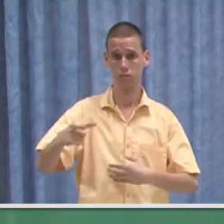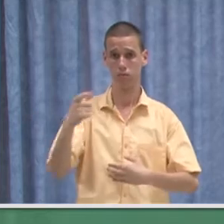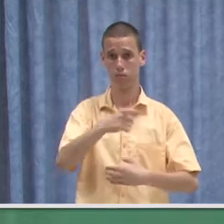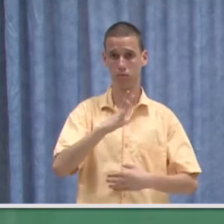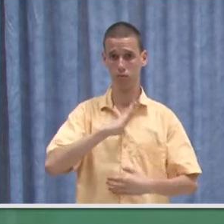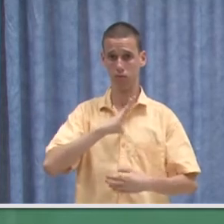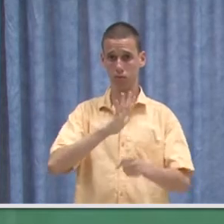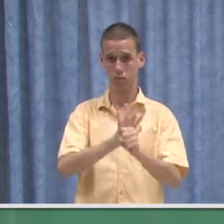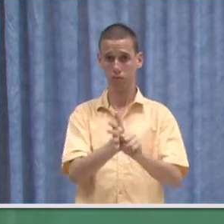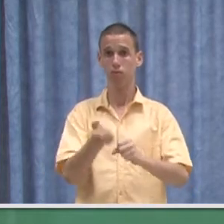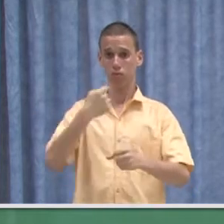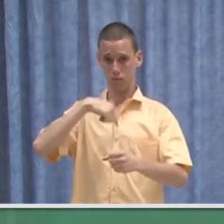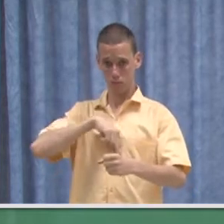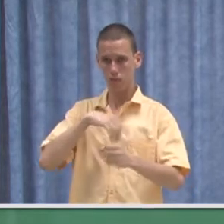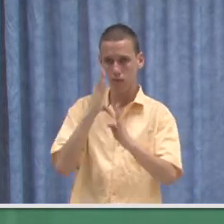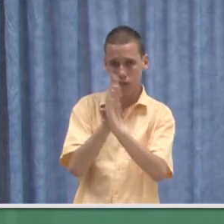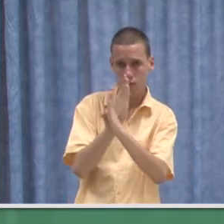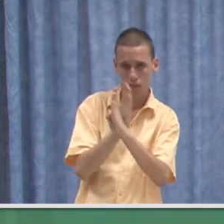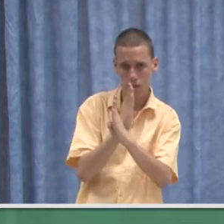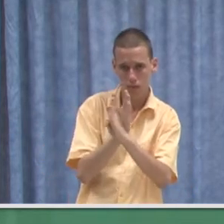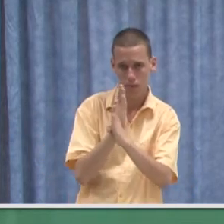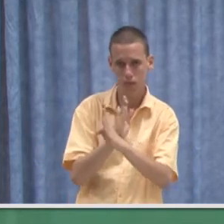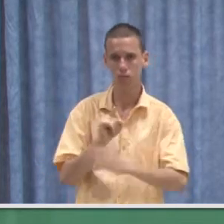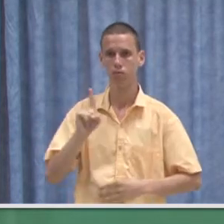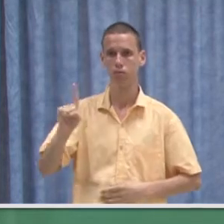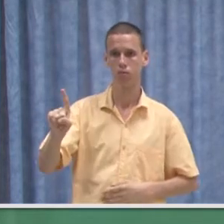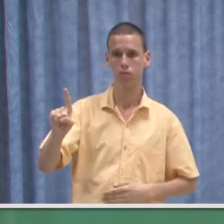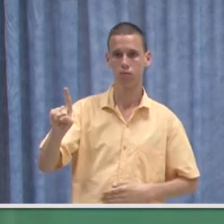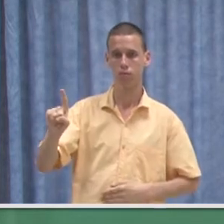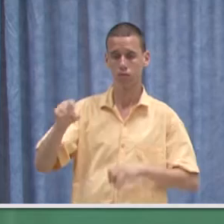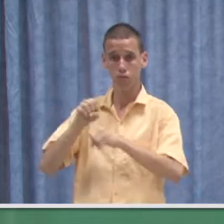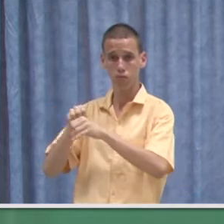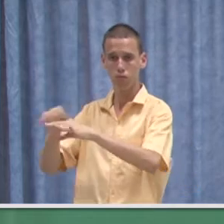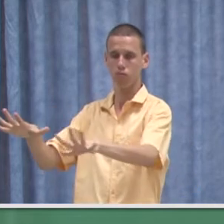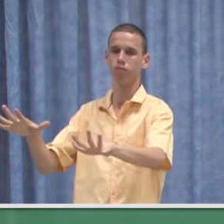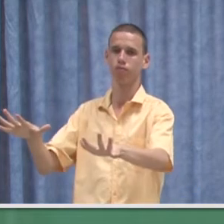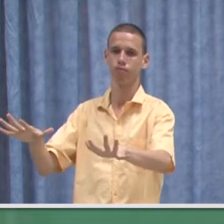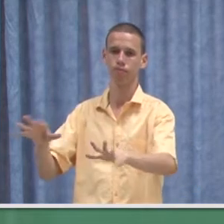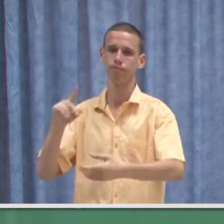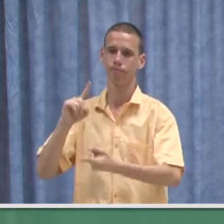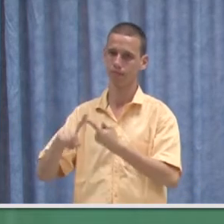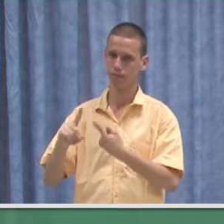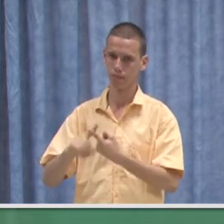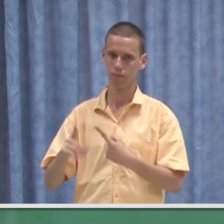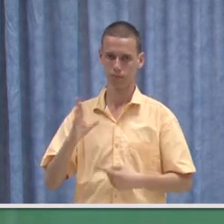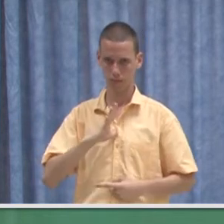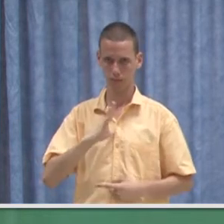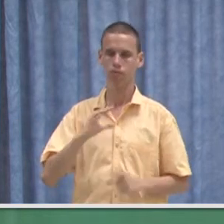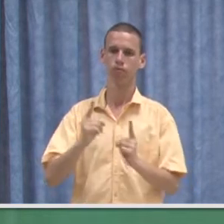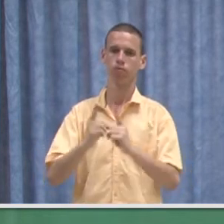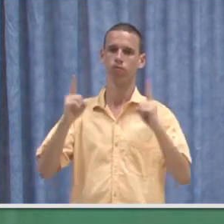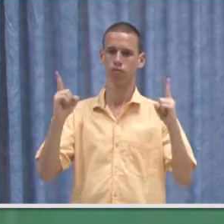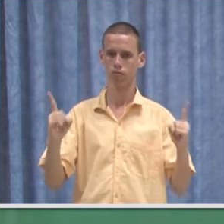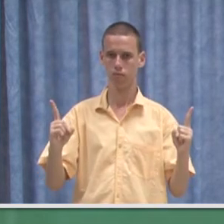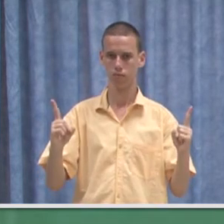malades, et ils suivent le roi pour tenir compte avec tout le monde. Mais si ça va être social distancing, c'est arrivé comme pratique.